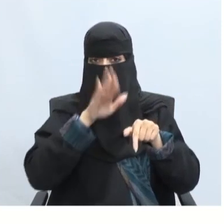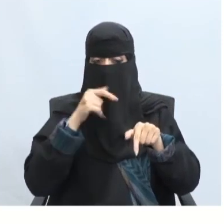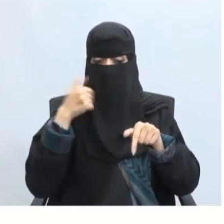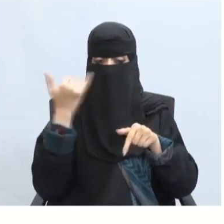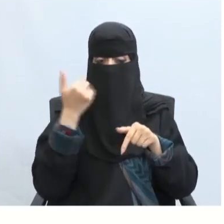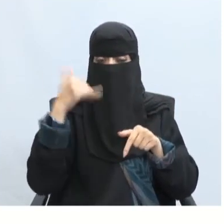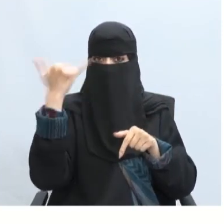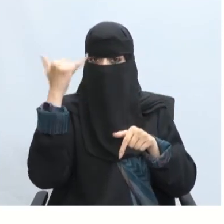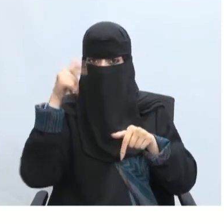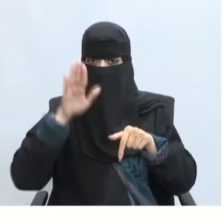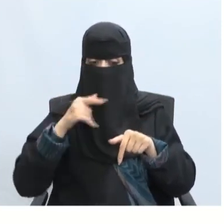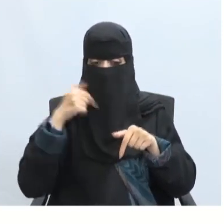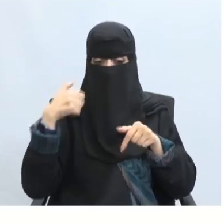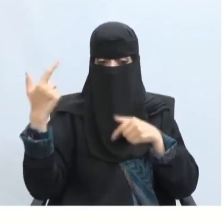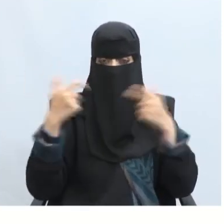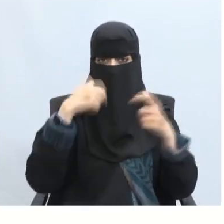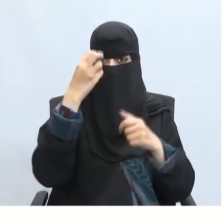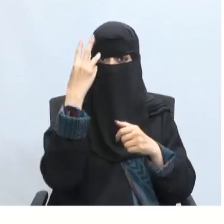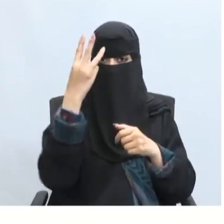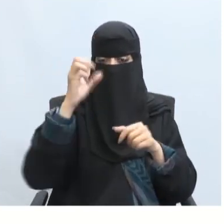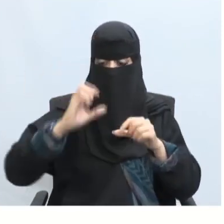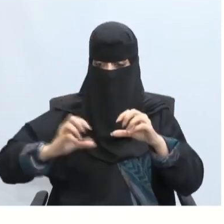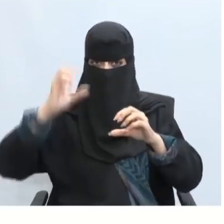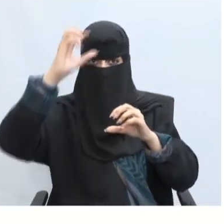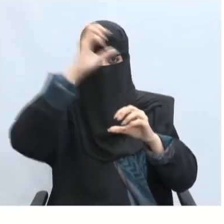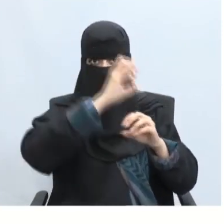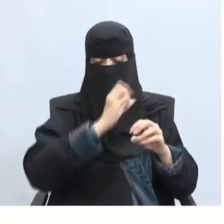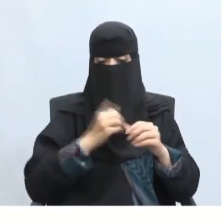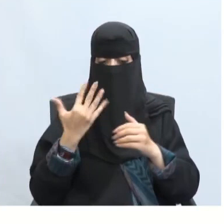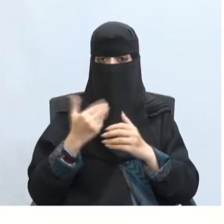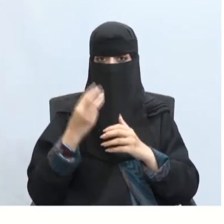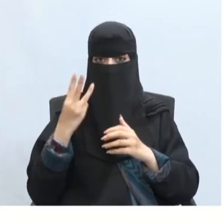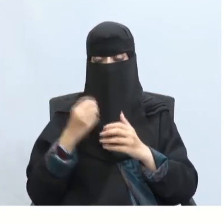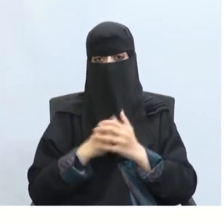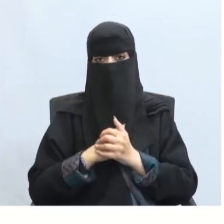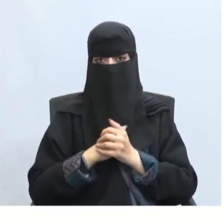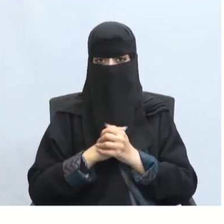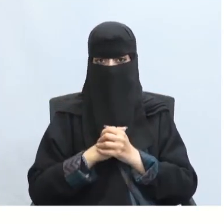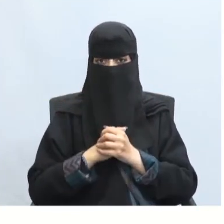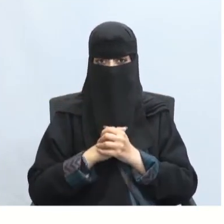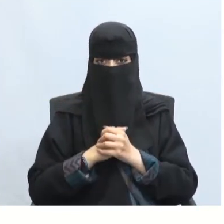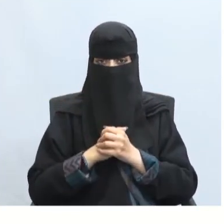نلاحظ في هذه المنطقه تقريبا هو هذا حزام البحر الابيض